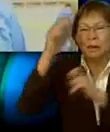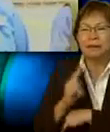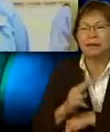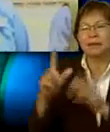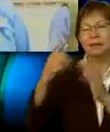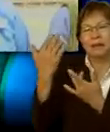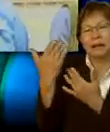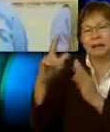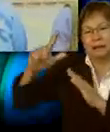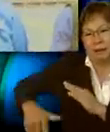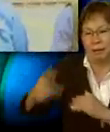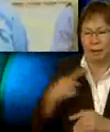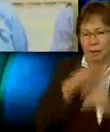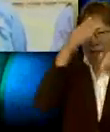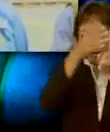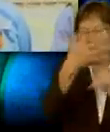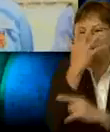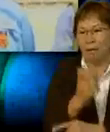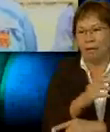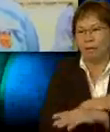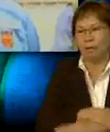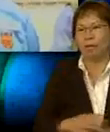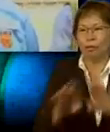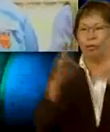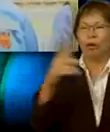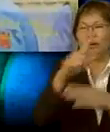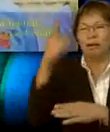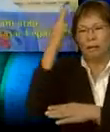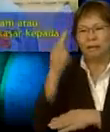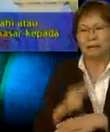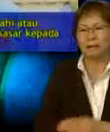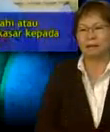Pakcik, nanti lambat kami yang kena marah. Bukannya pakcik.